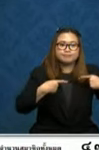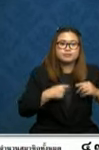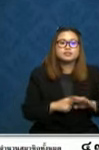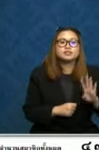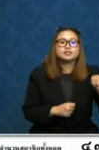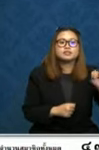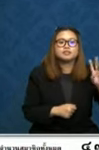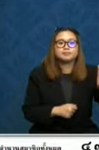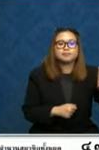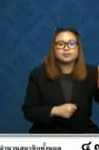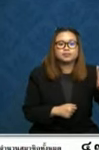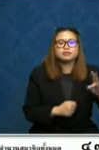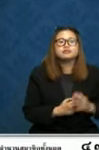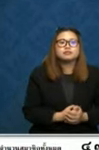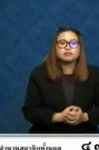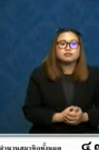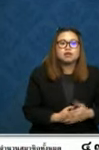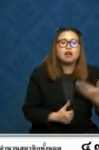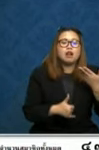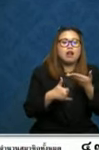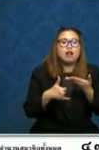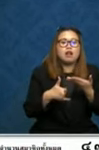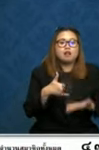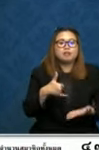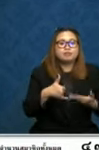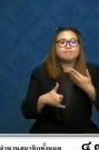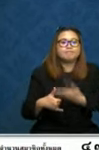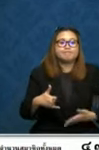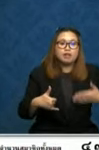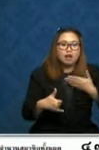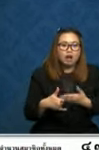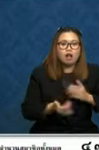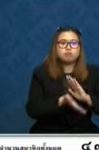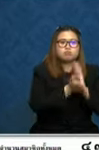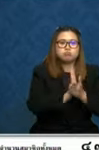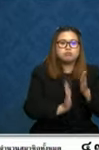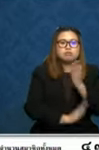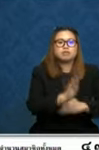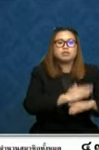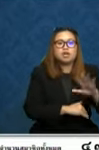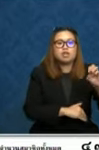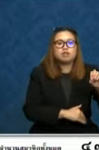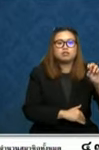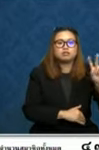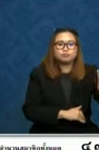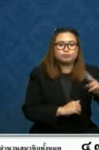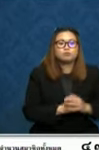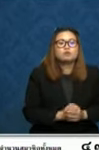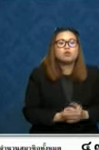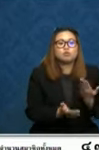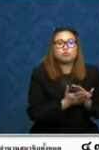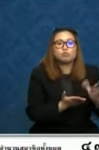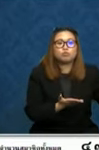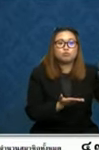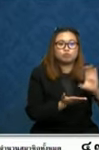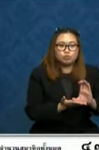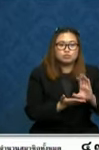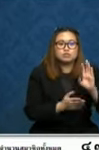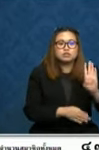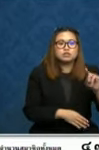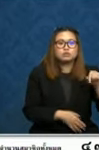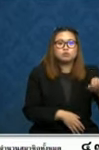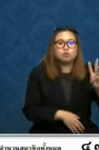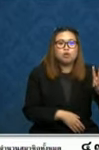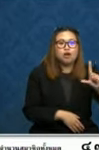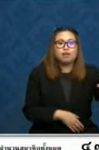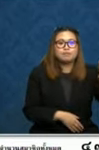หตุการณ์รวมถึงความสูญเสียทางด้านร่างกายให้ถึงการทุพพลภาพ52รายภายใต้งบประมาณ 4.6 ล้านบา